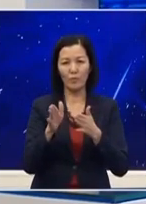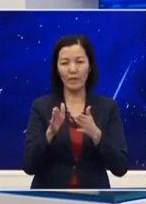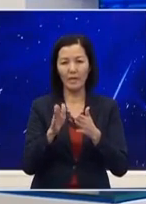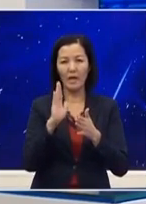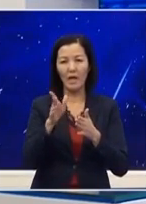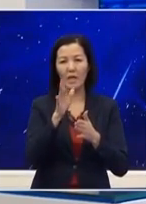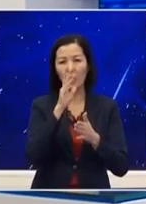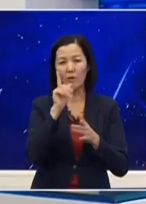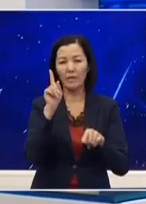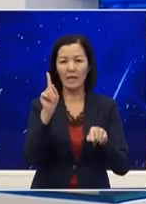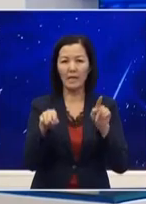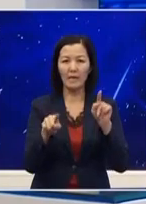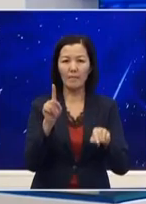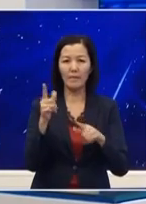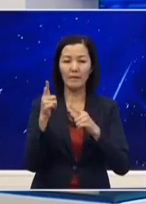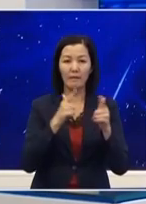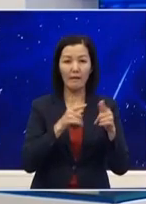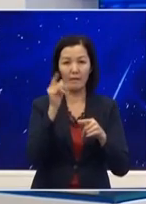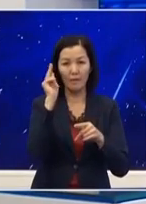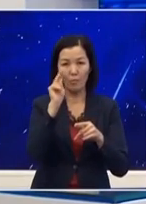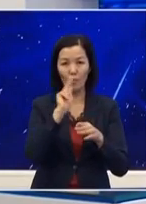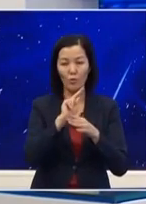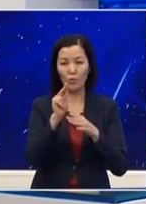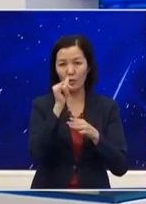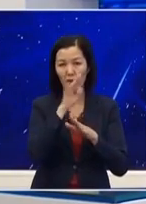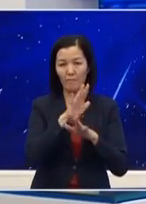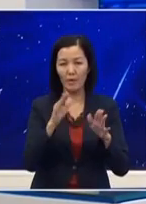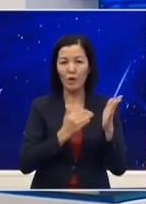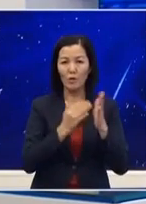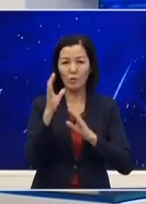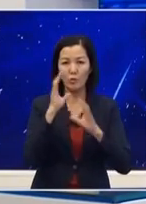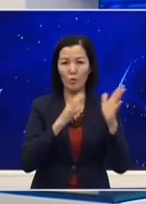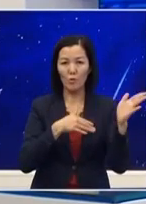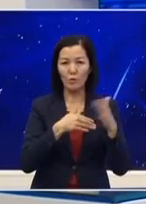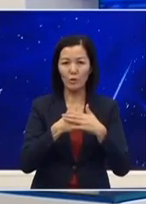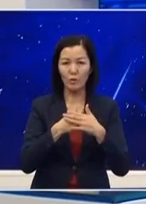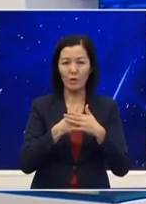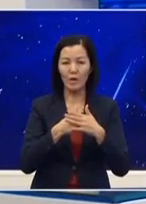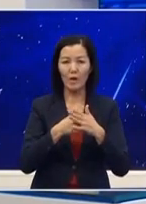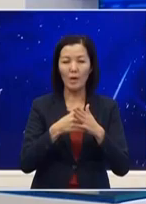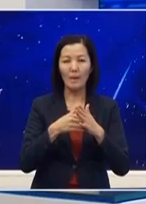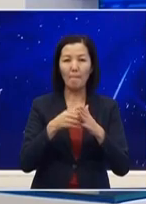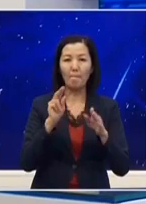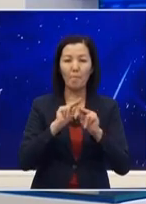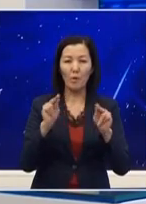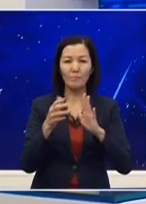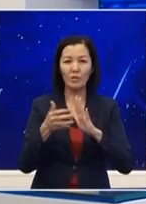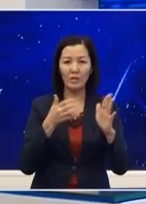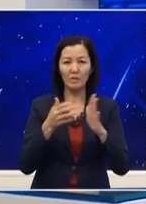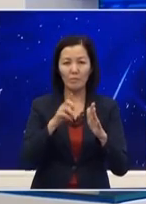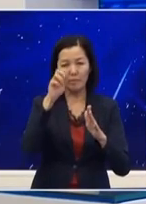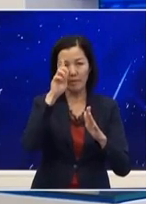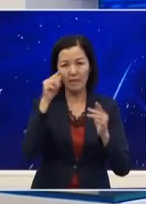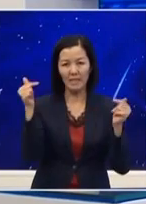алдағы уақытта кейбір кадрларды дайындай алмайды. Жоғарғы оқу орындарын жабуға оқытушылардың жетіспеуі, мемлекеттік стандартқа сай